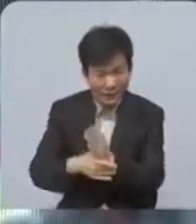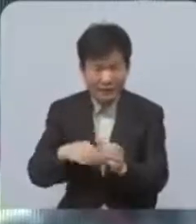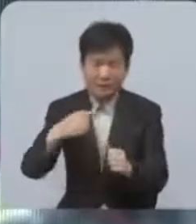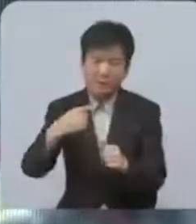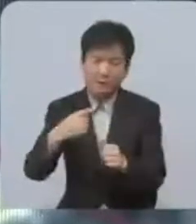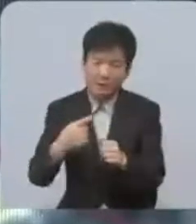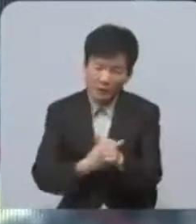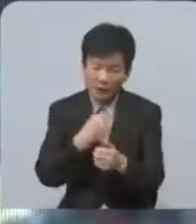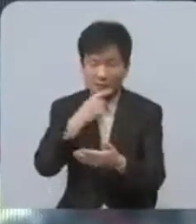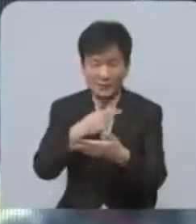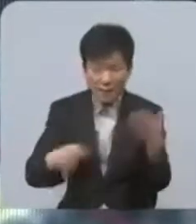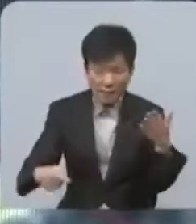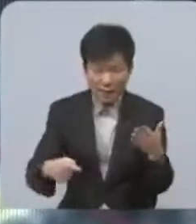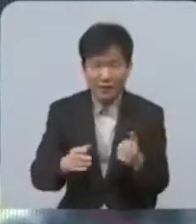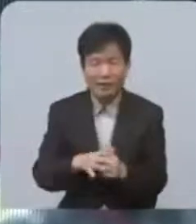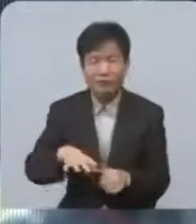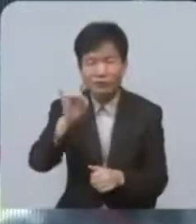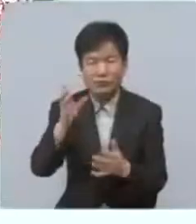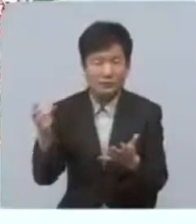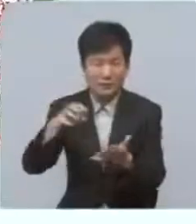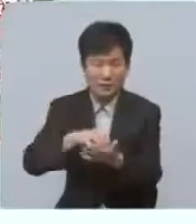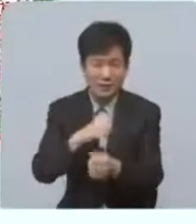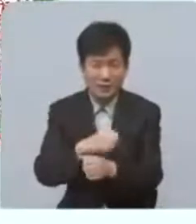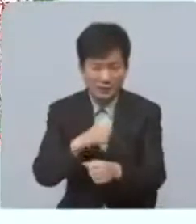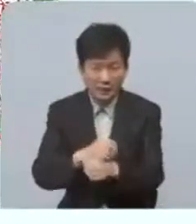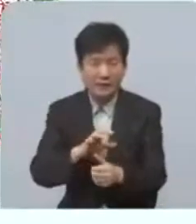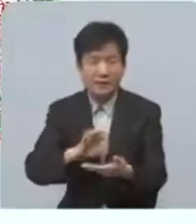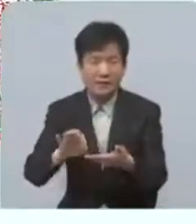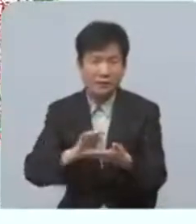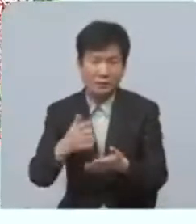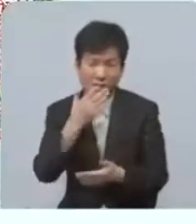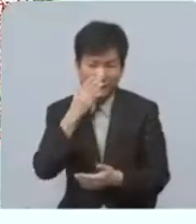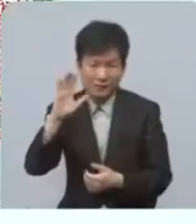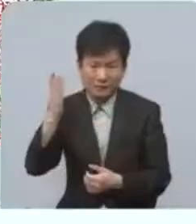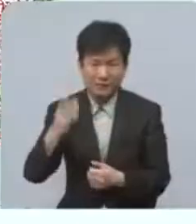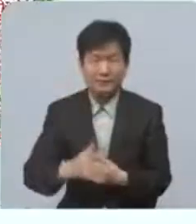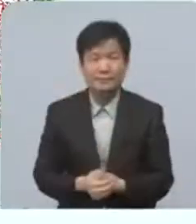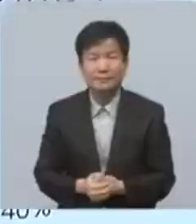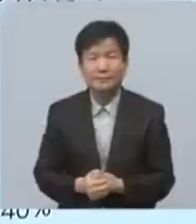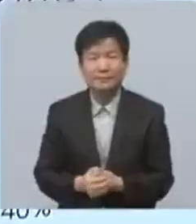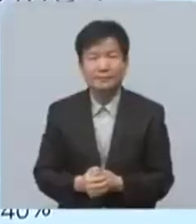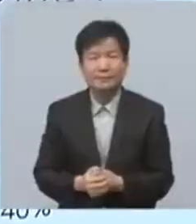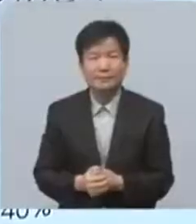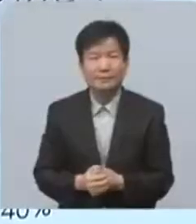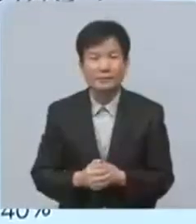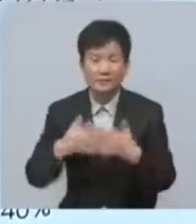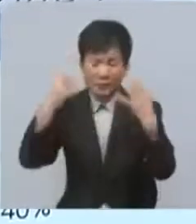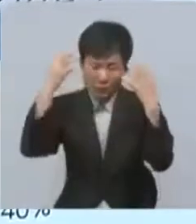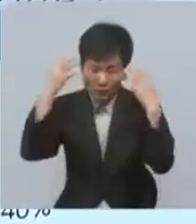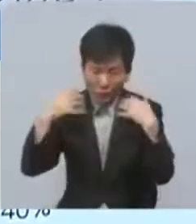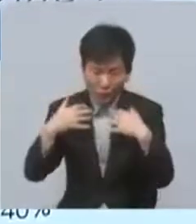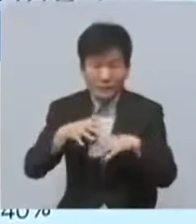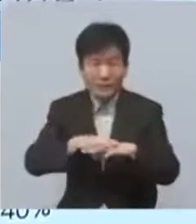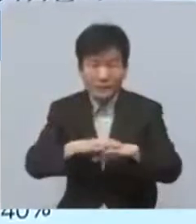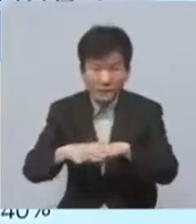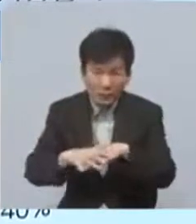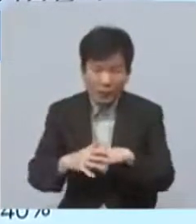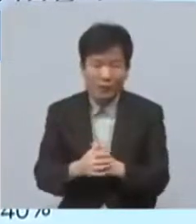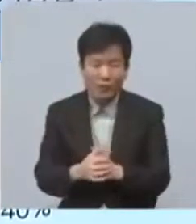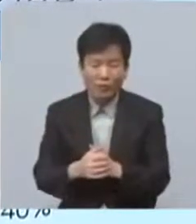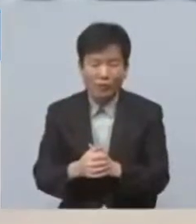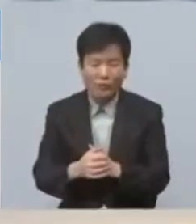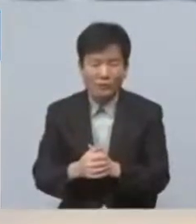자연재난 저감 사업의 우선순위를 결정하는 척도로 활용도 가능합니다. 폭염 지도가 그 폭염